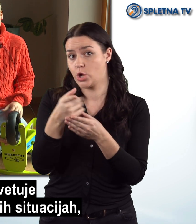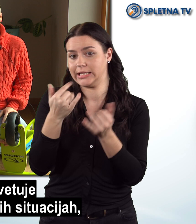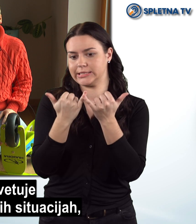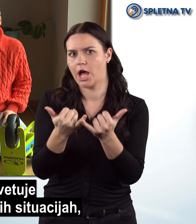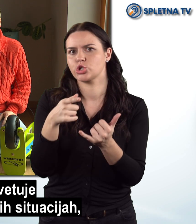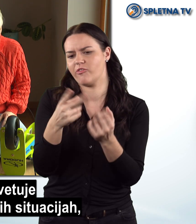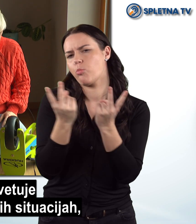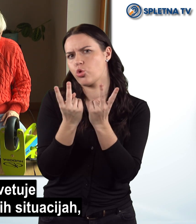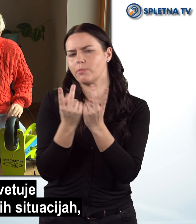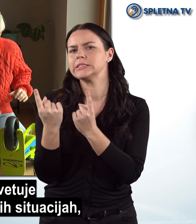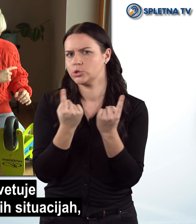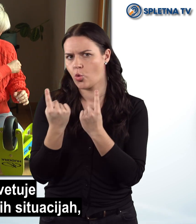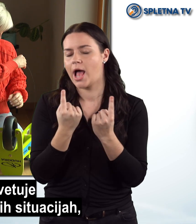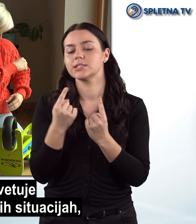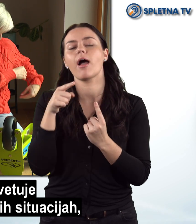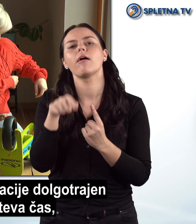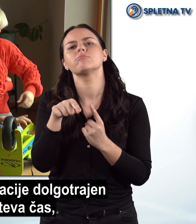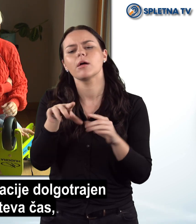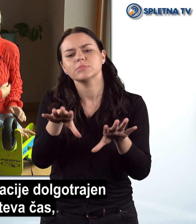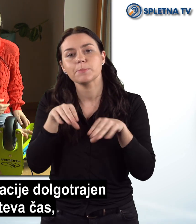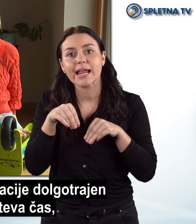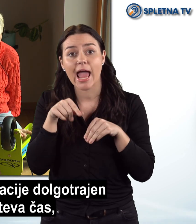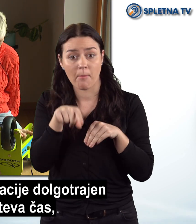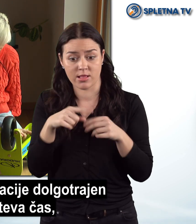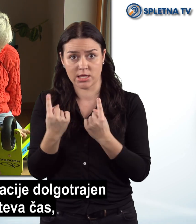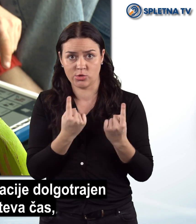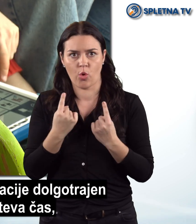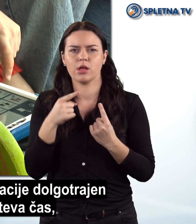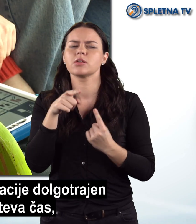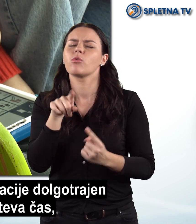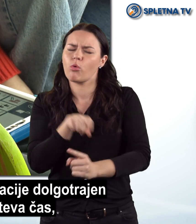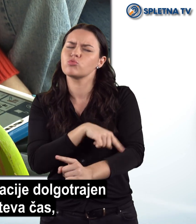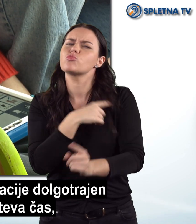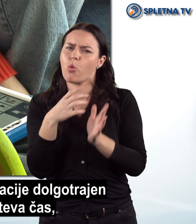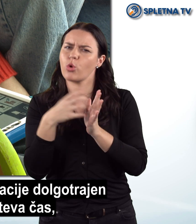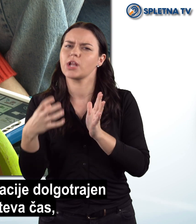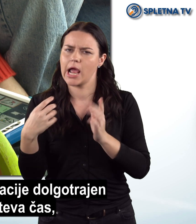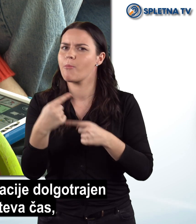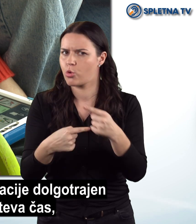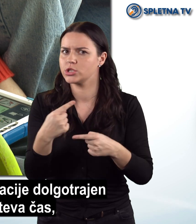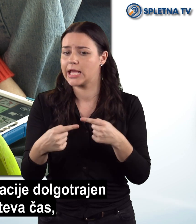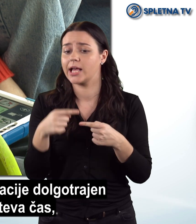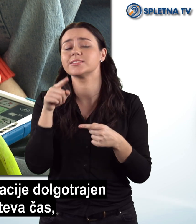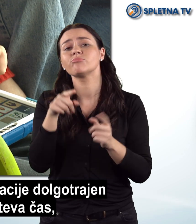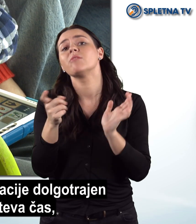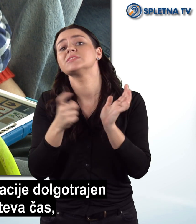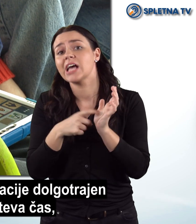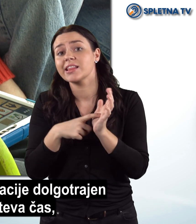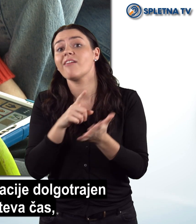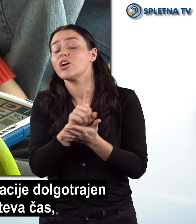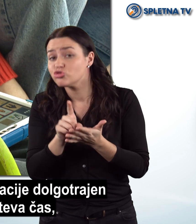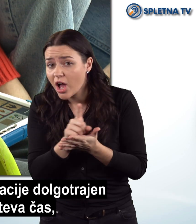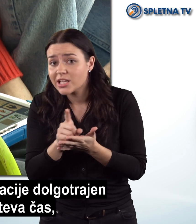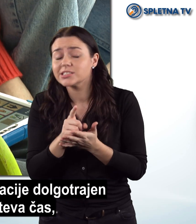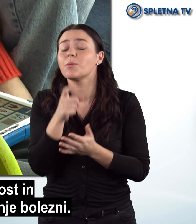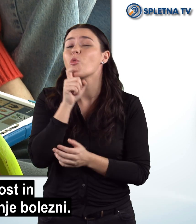Erika svetuje staršem v podobnih situacijah, da je sprejemanje situacije dolgotrajen proces, ki zahteva čas,